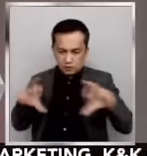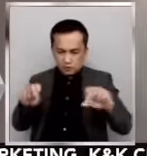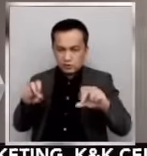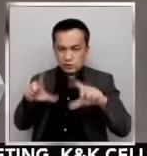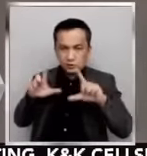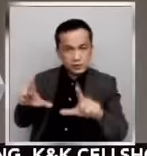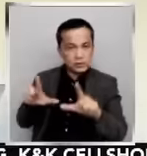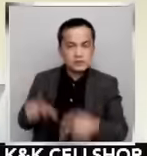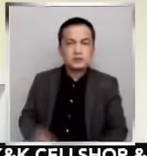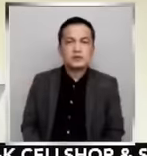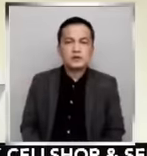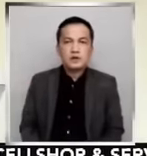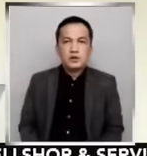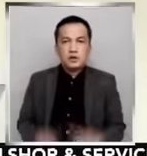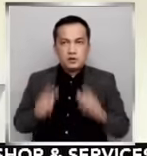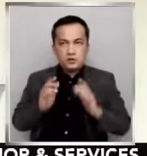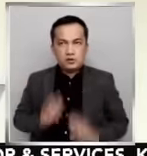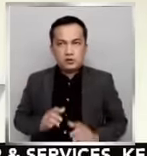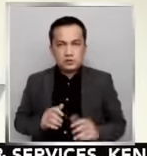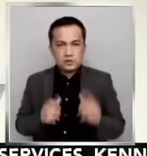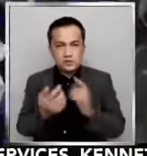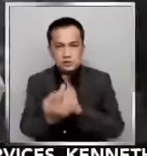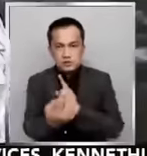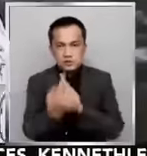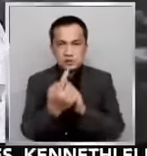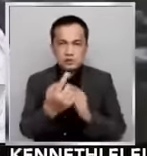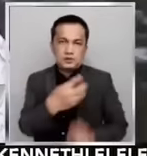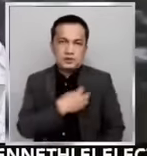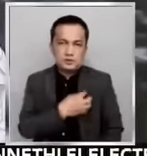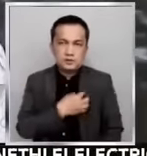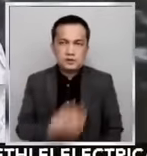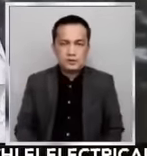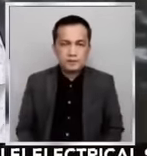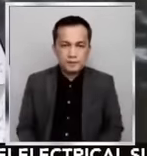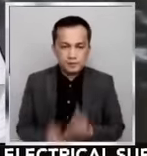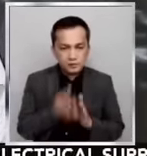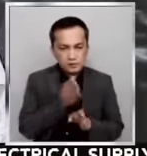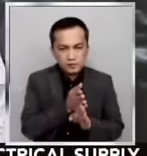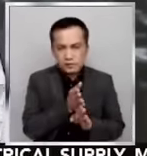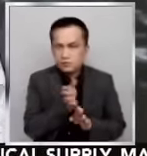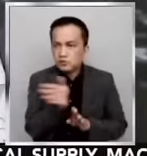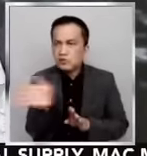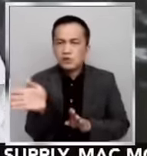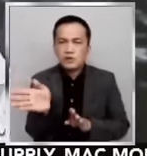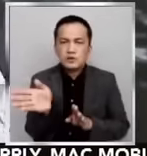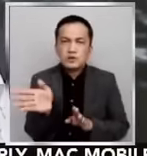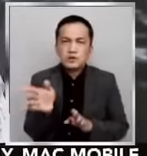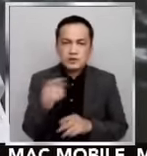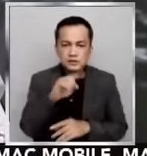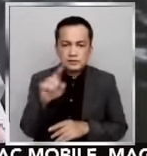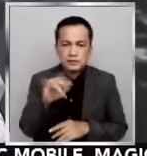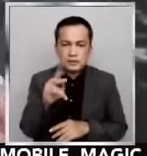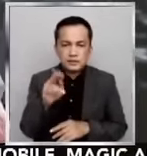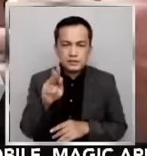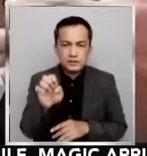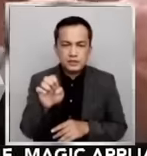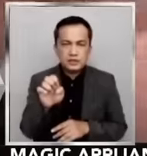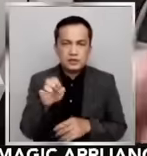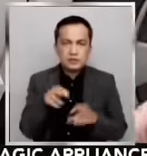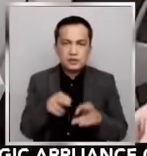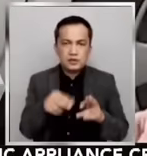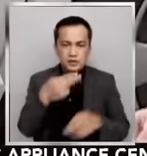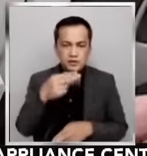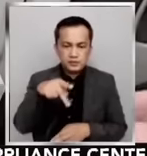Buti na lang daw, may nakasalubong silang mga pulis. Pagliko namin dito ng sa Barde Road, may pulis na HPG na